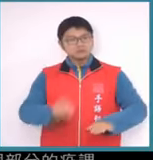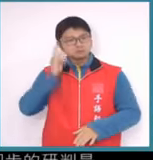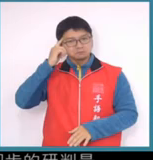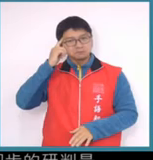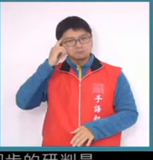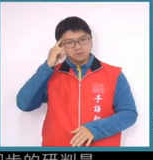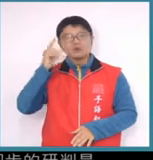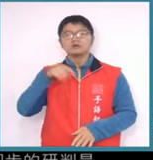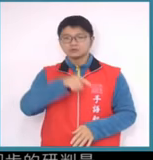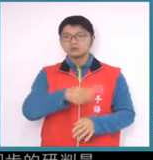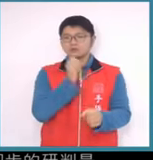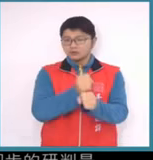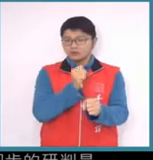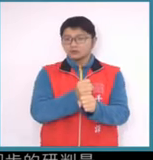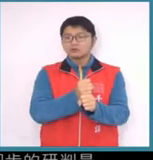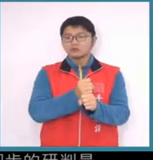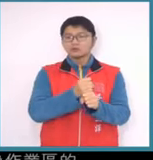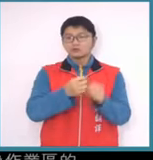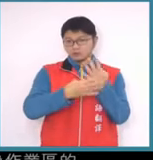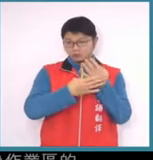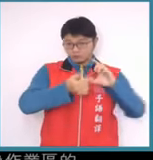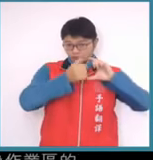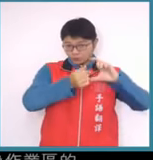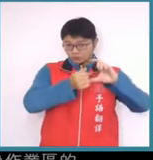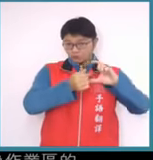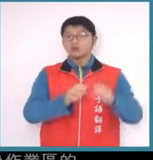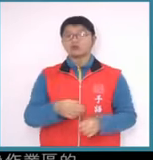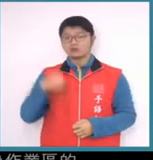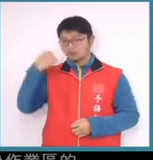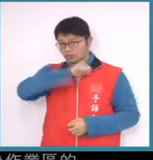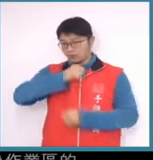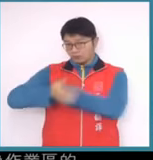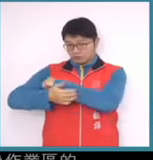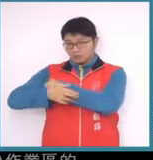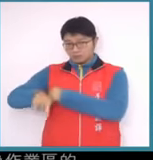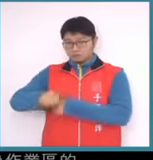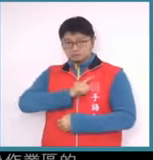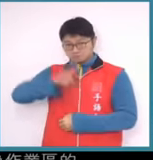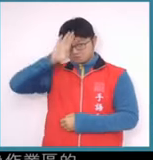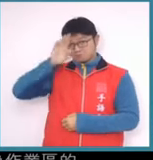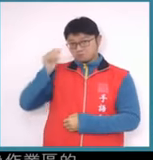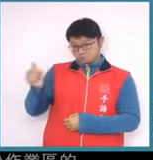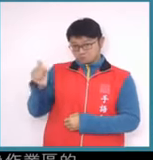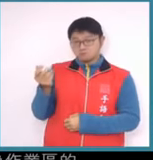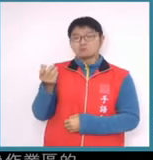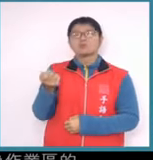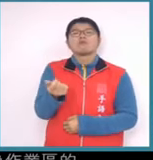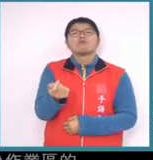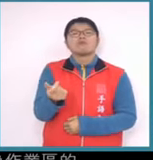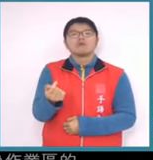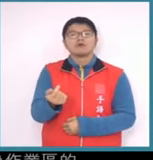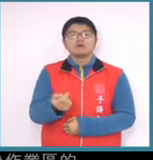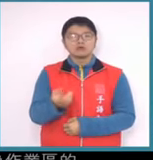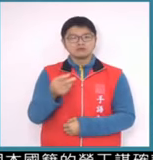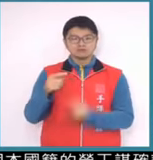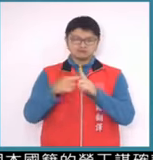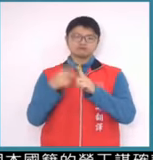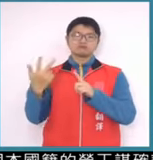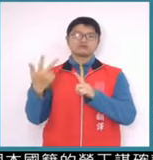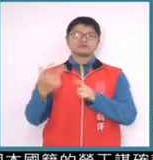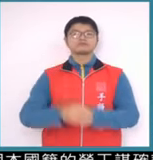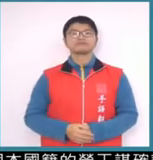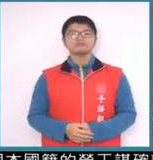为作业区的这个本国籍的劳工哦确诊并不多，那只有7位，那